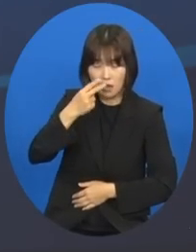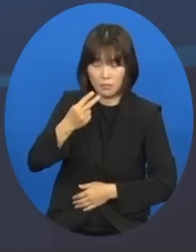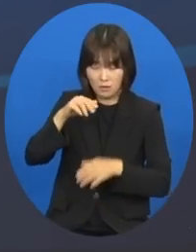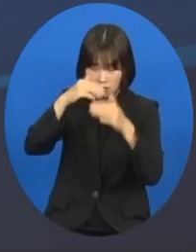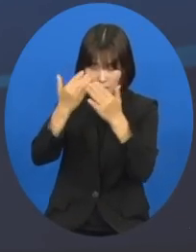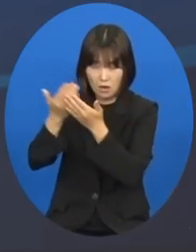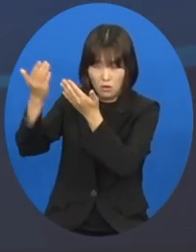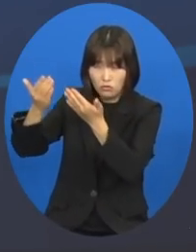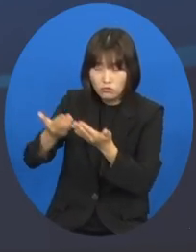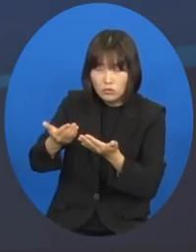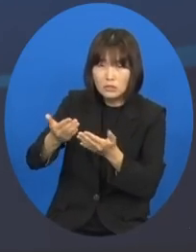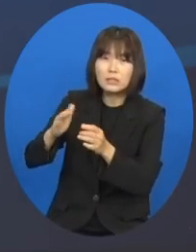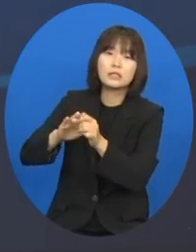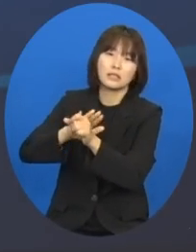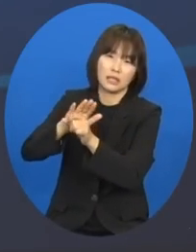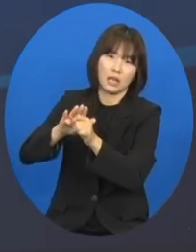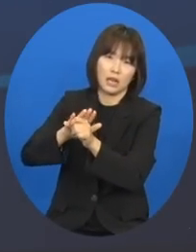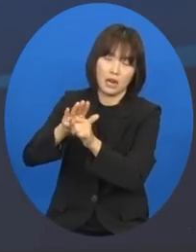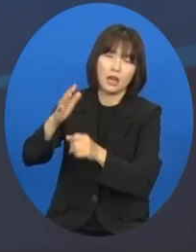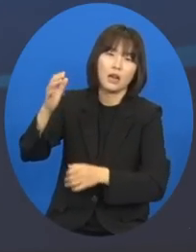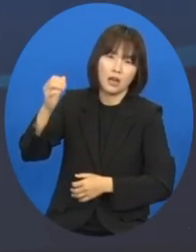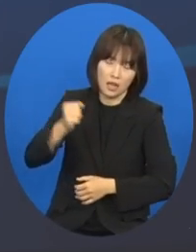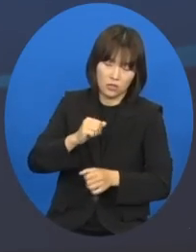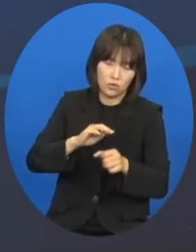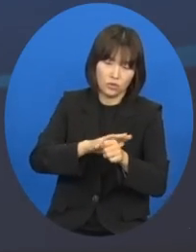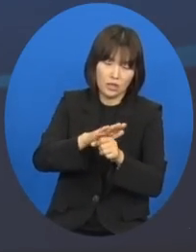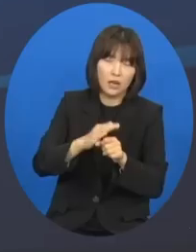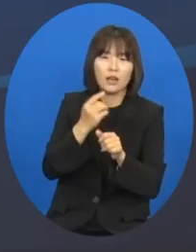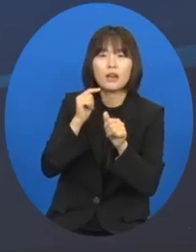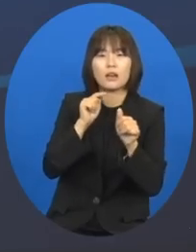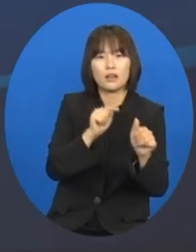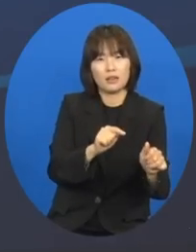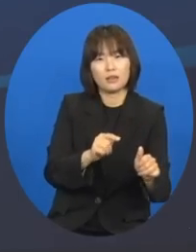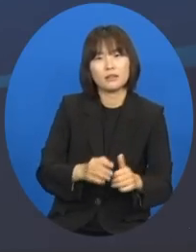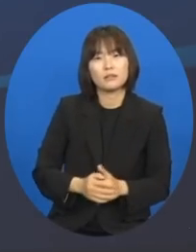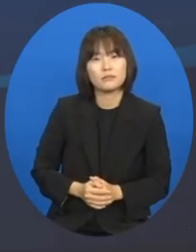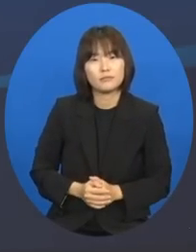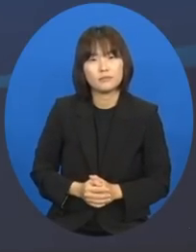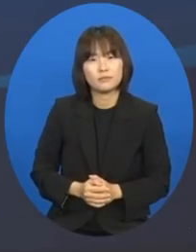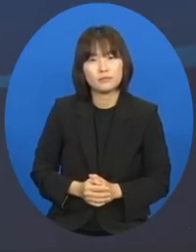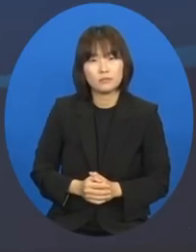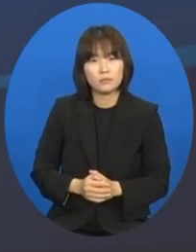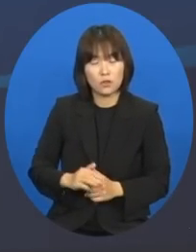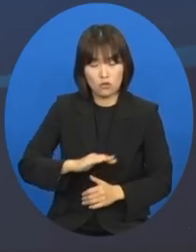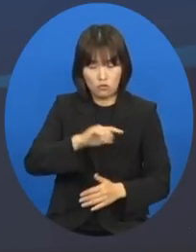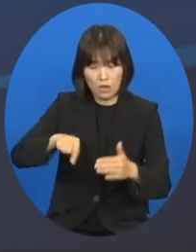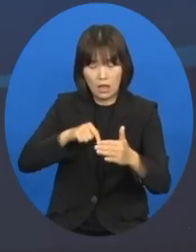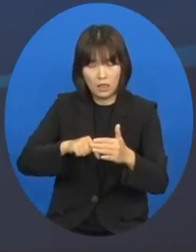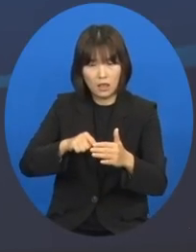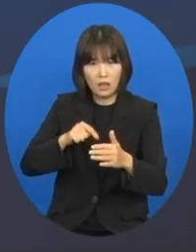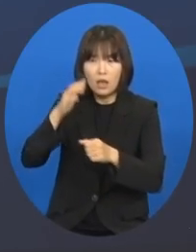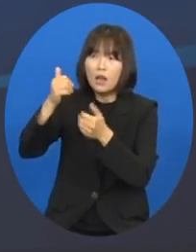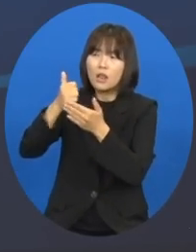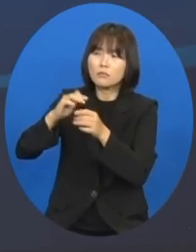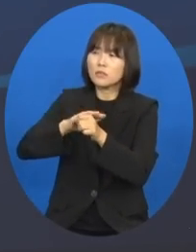그 사랑으로 사랑하라는 거잖아요 여러분 그 사람이 우리 안에 있는 없어요